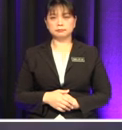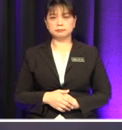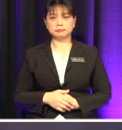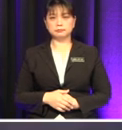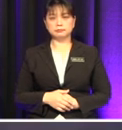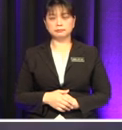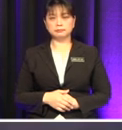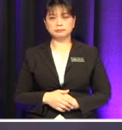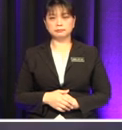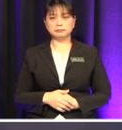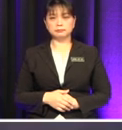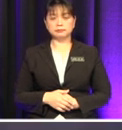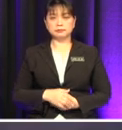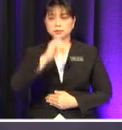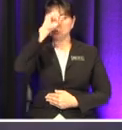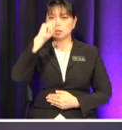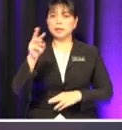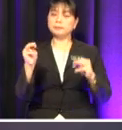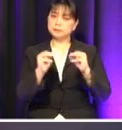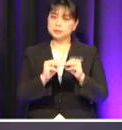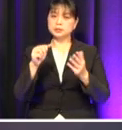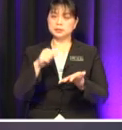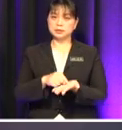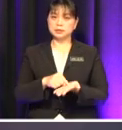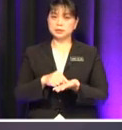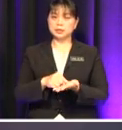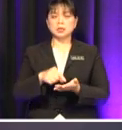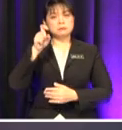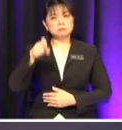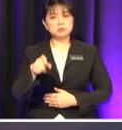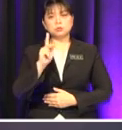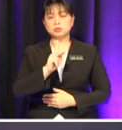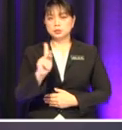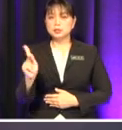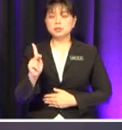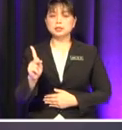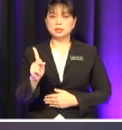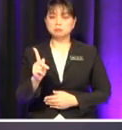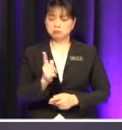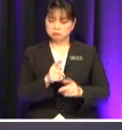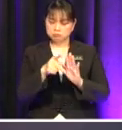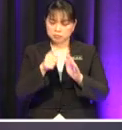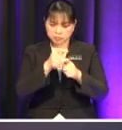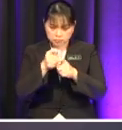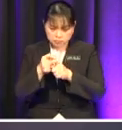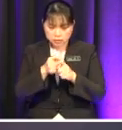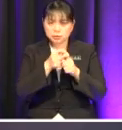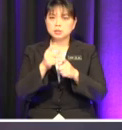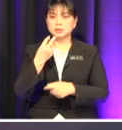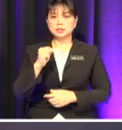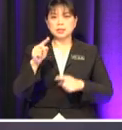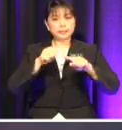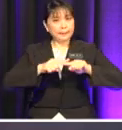soalan macam dia memang memerlukan penelitian Oke tetapi